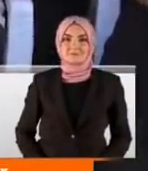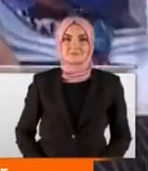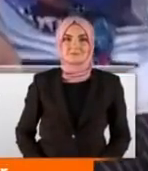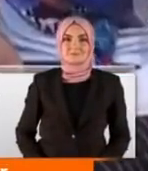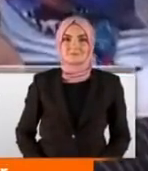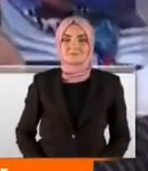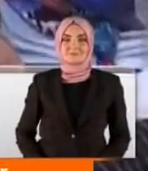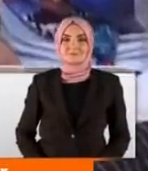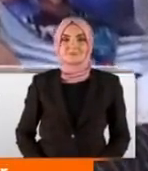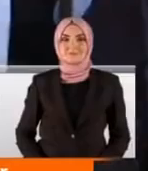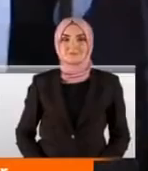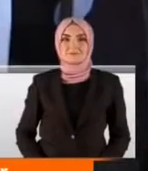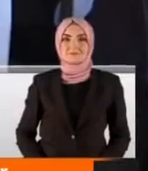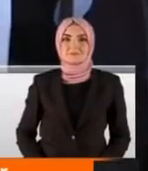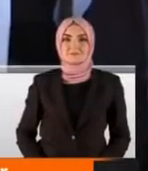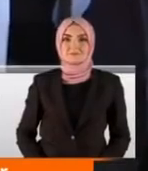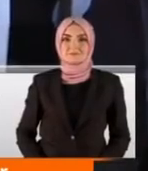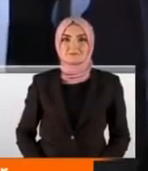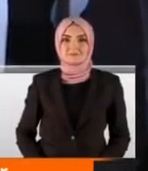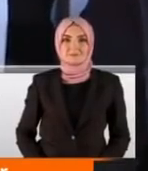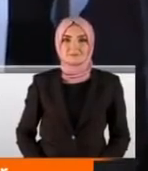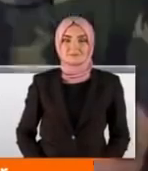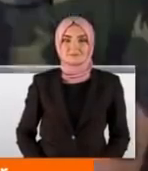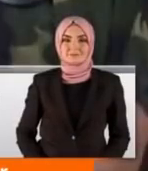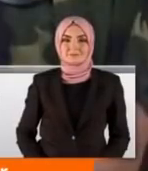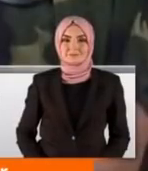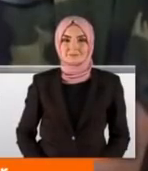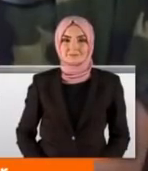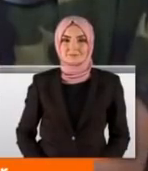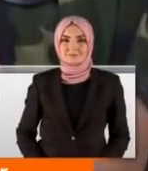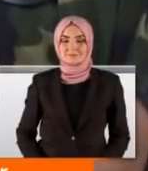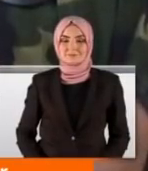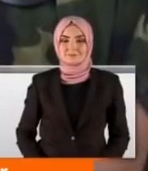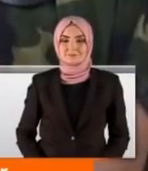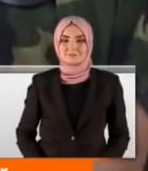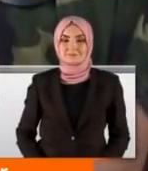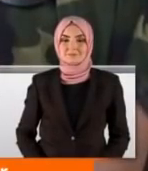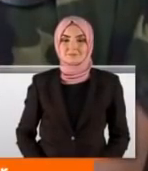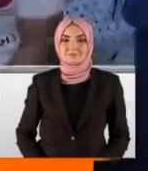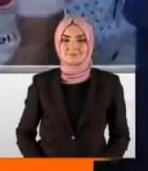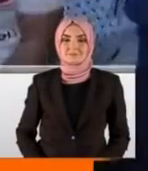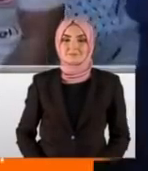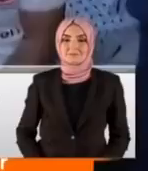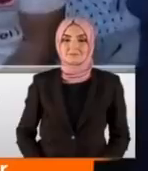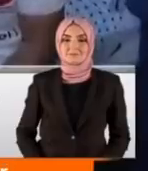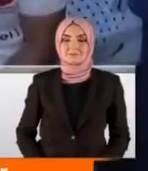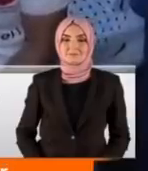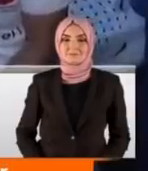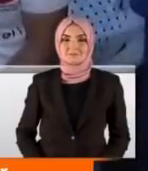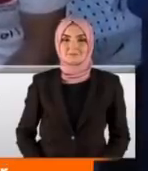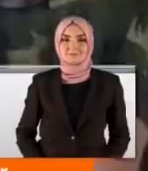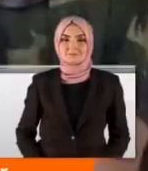PKK'nın, HDP'nin evlat diye bir derdi yok. Ben inanıyorum ki kesinlikle